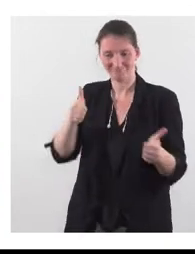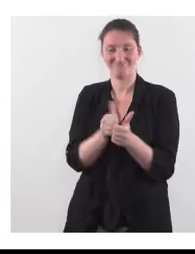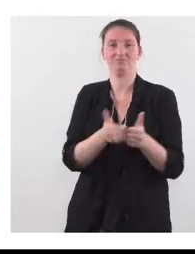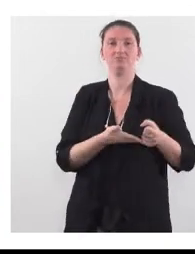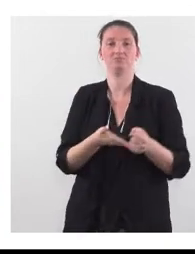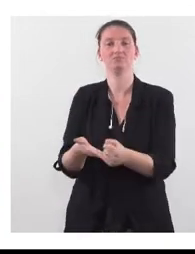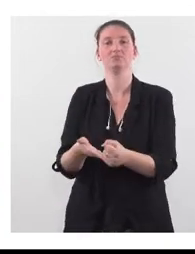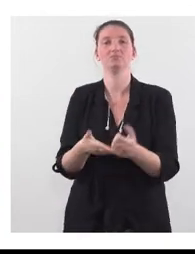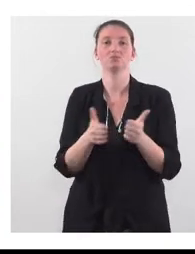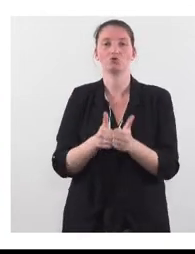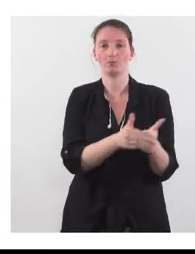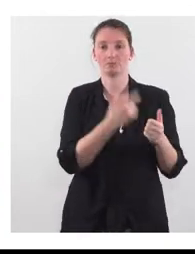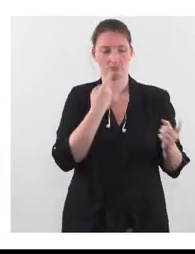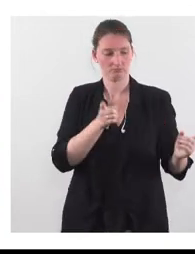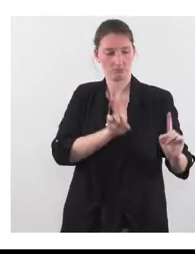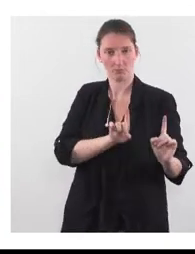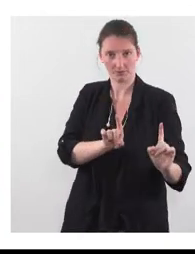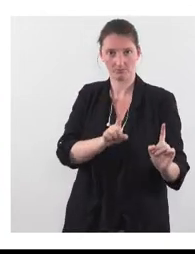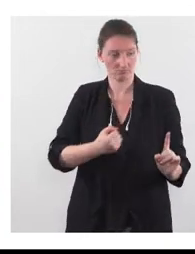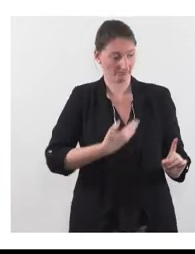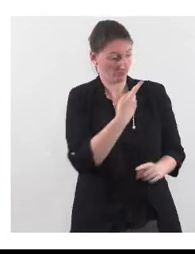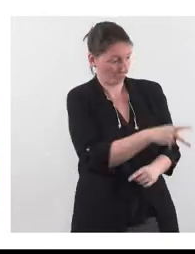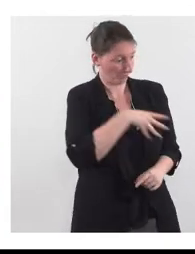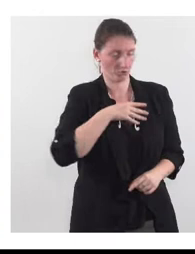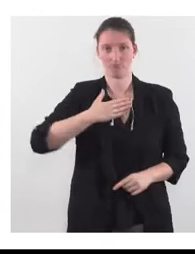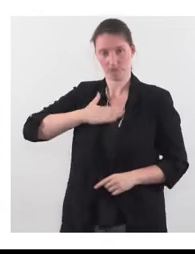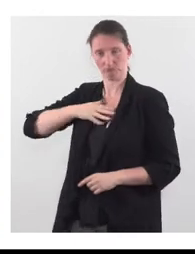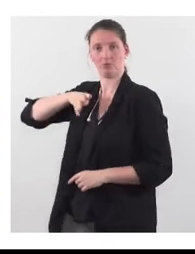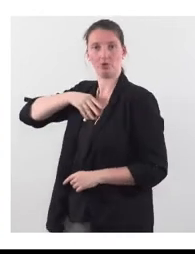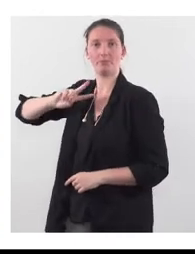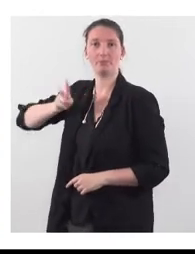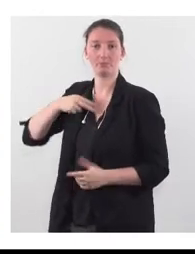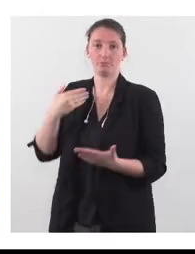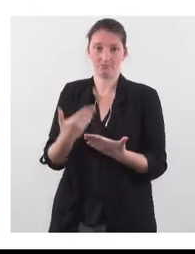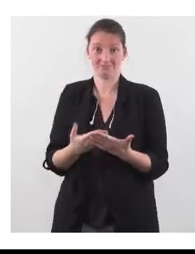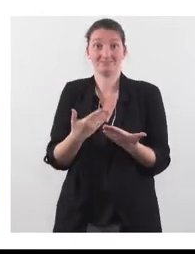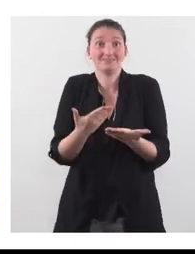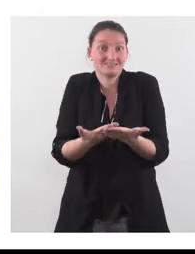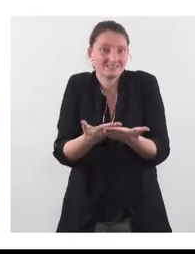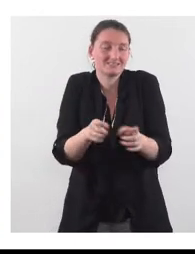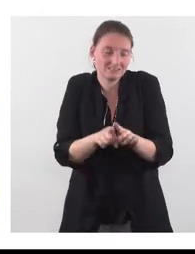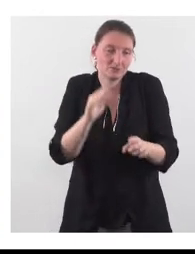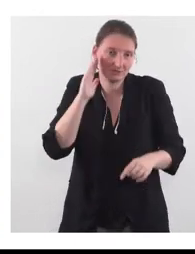nos côtés, où nous sommes à côté de la victime, et la victime a son propre avocat, et nous avons notre avocat, ce qui explique aussi qu'à certains moments, on doit trouver